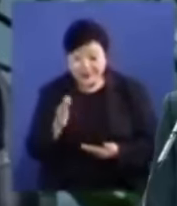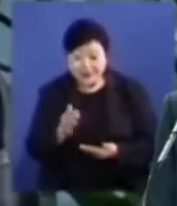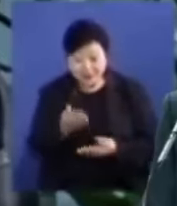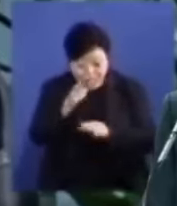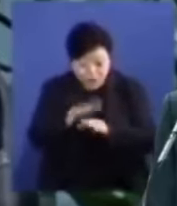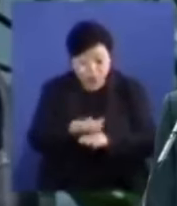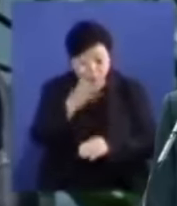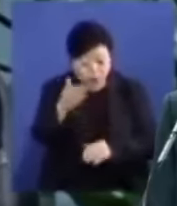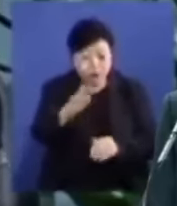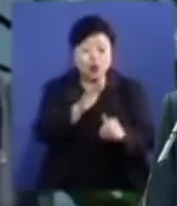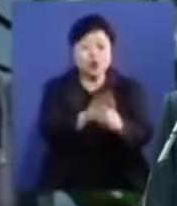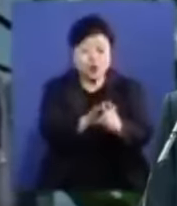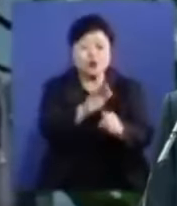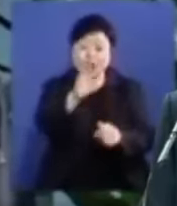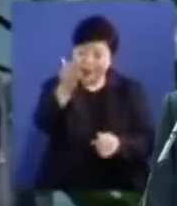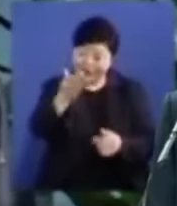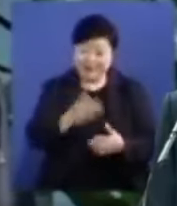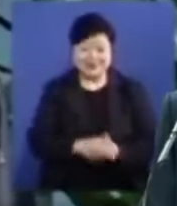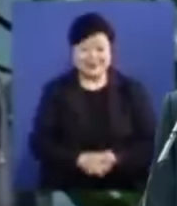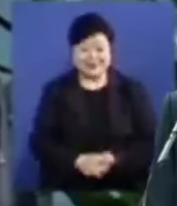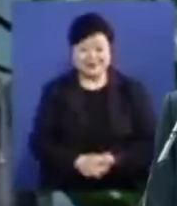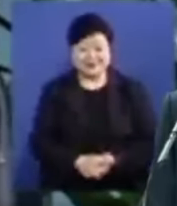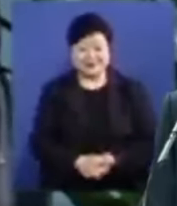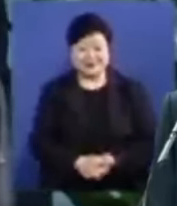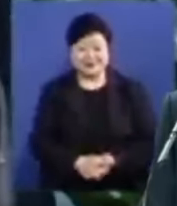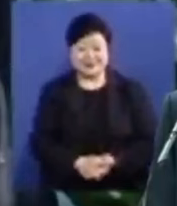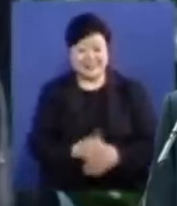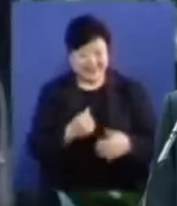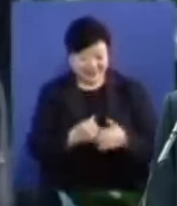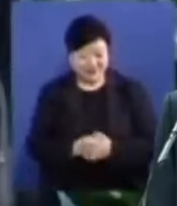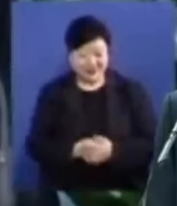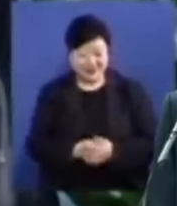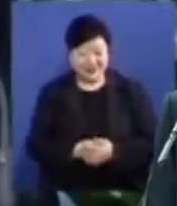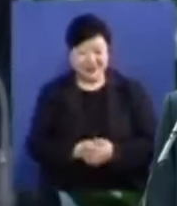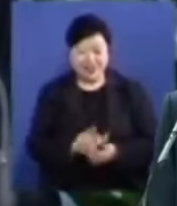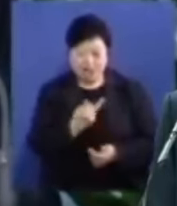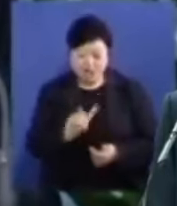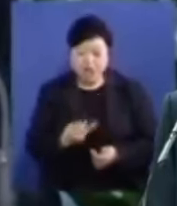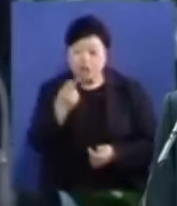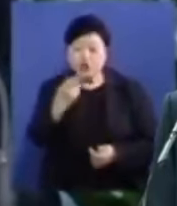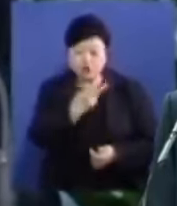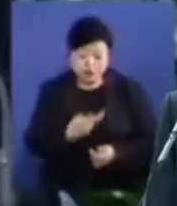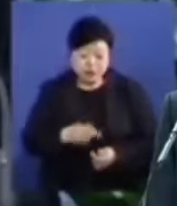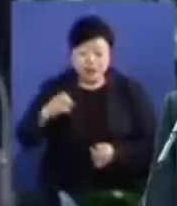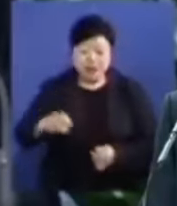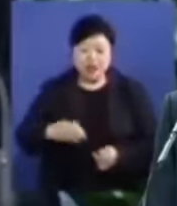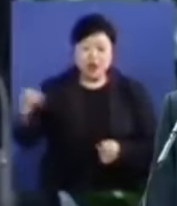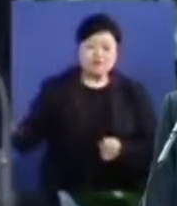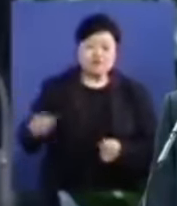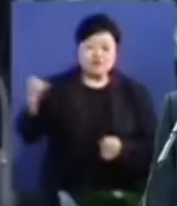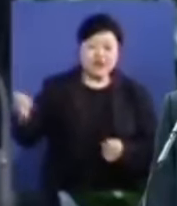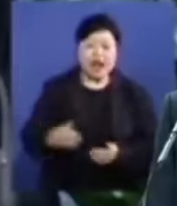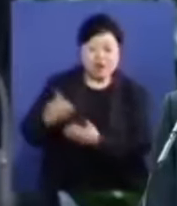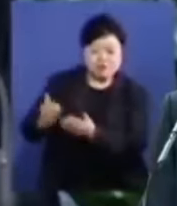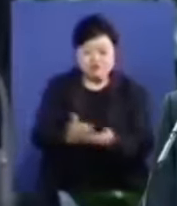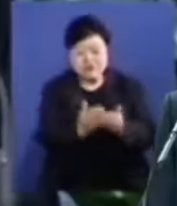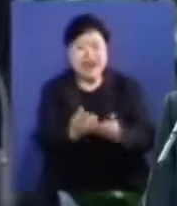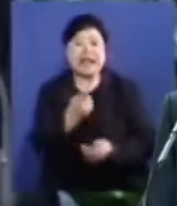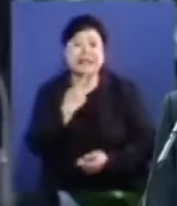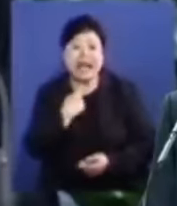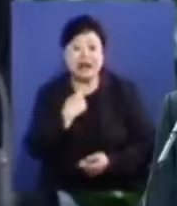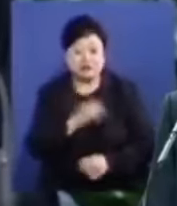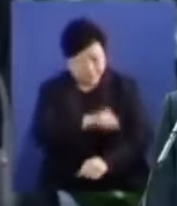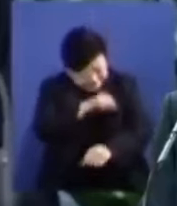평신도에게 도움이 안 될 택이 있어요. 그러니까 그때 열두 제자가 풍랑 만난 거 잘